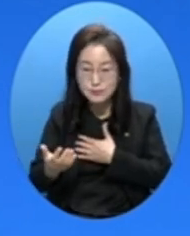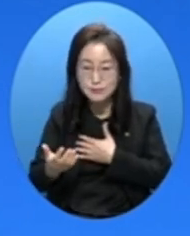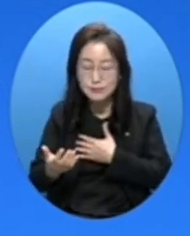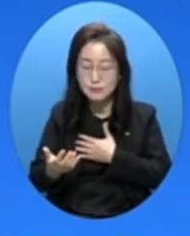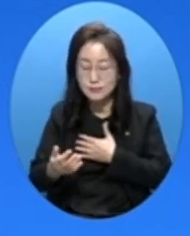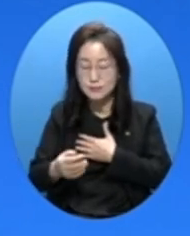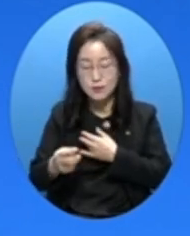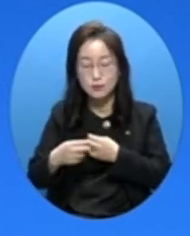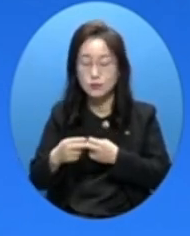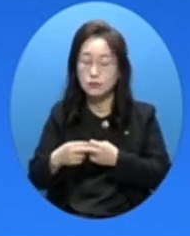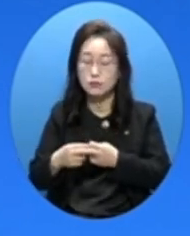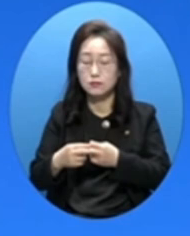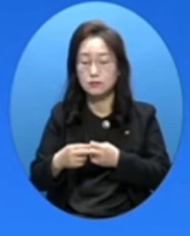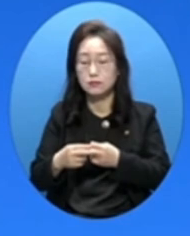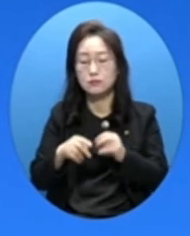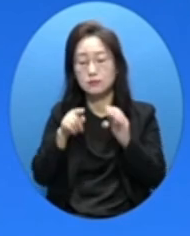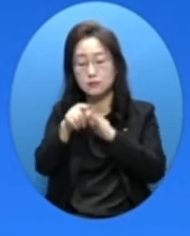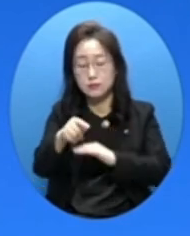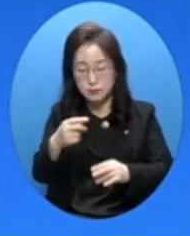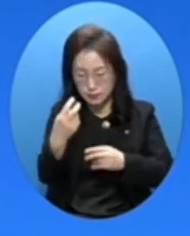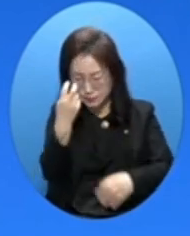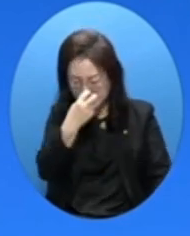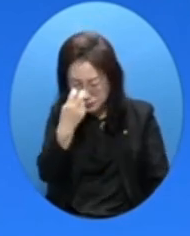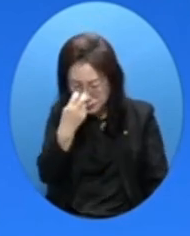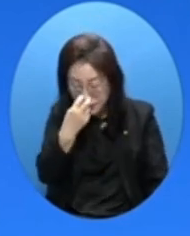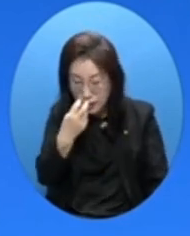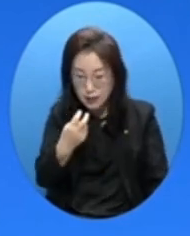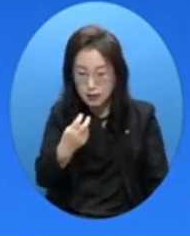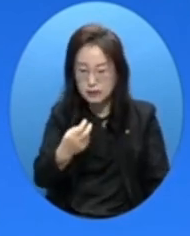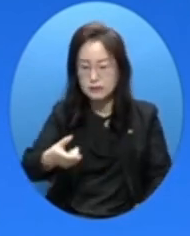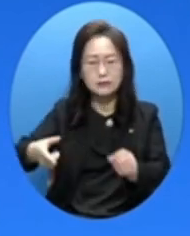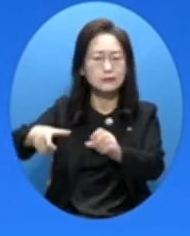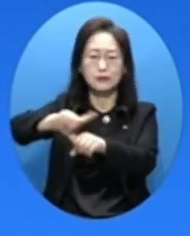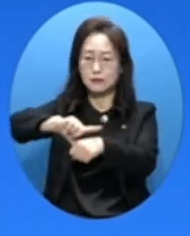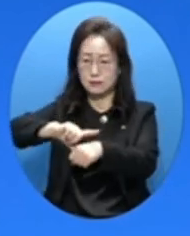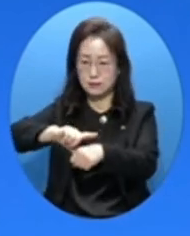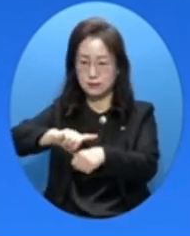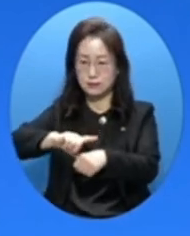병원에 가보니까 왜 이제 오셨습니까?